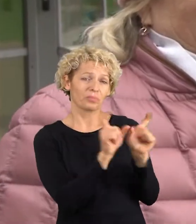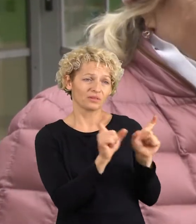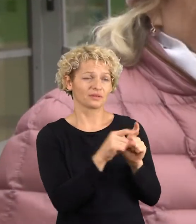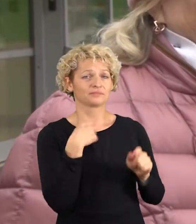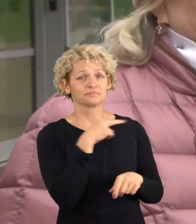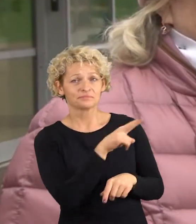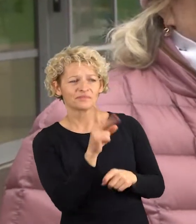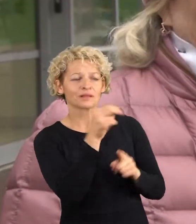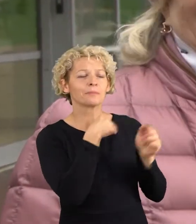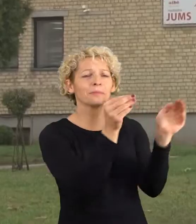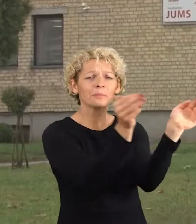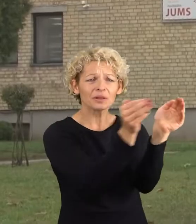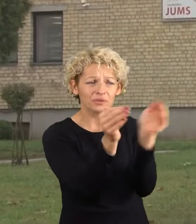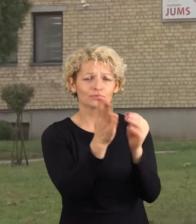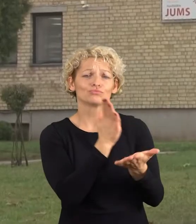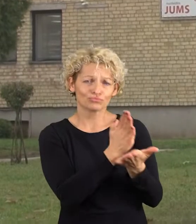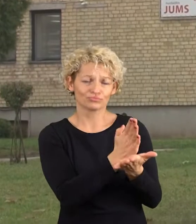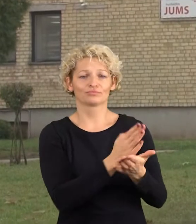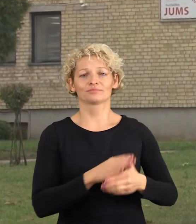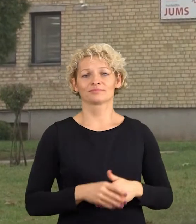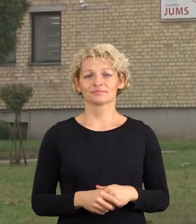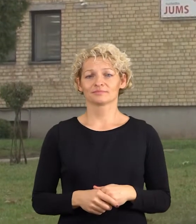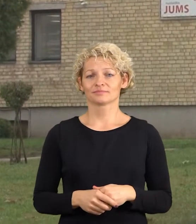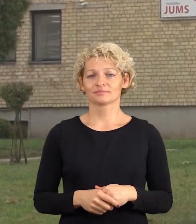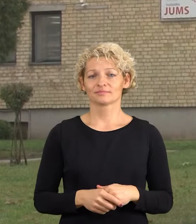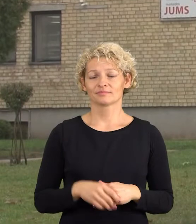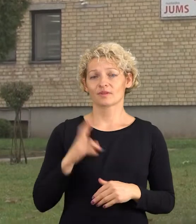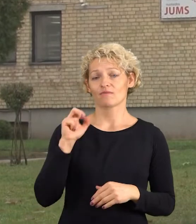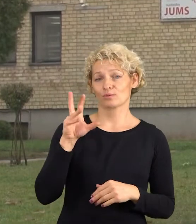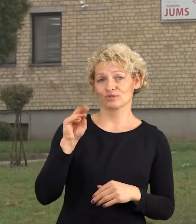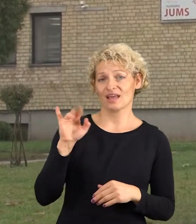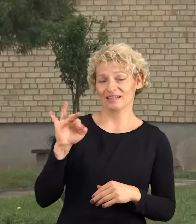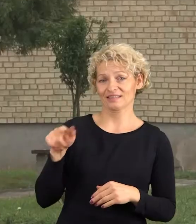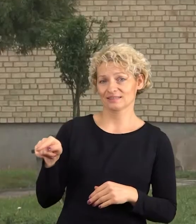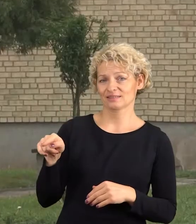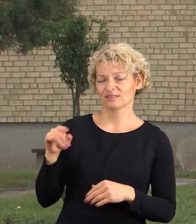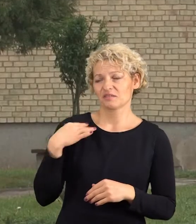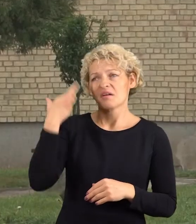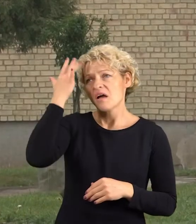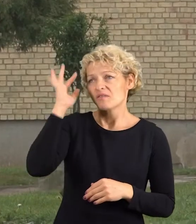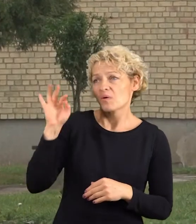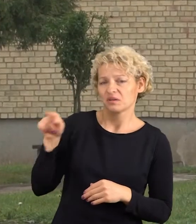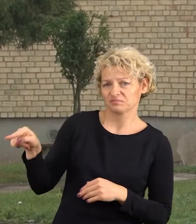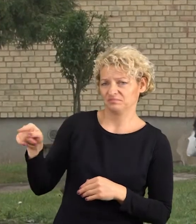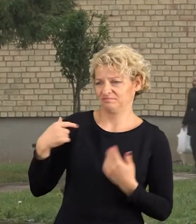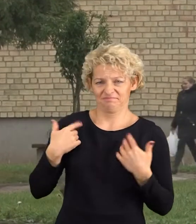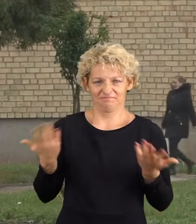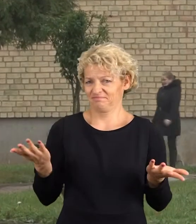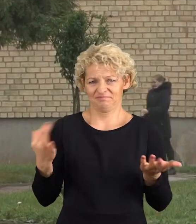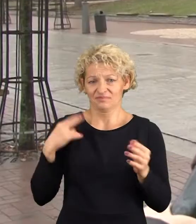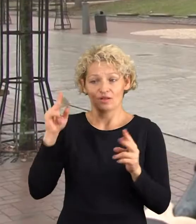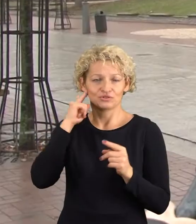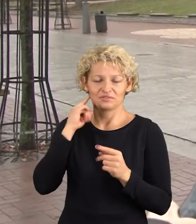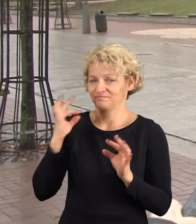ir didesnėse, kaip išeina. Miestiečiai bejoja dėl tokios sistemos patogumo ir naudotųsi jie tik gaudami atitinkamą finansinę